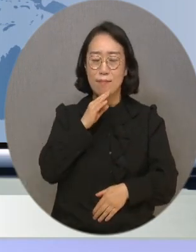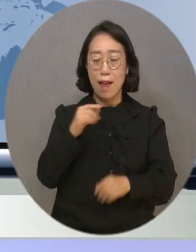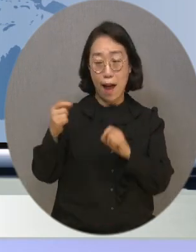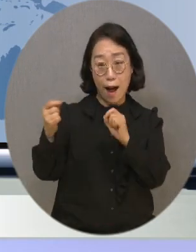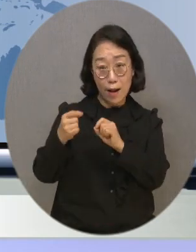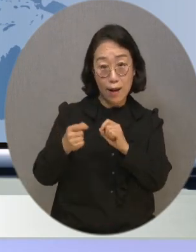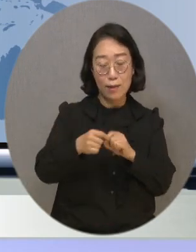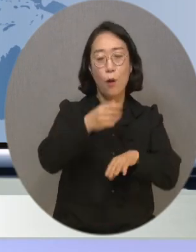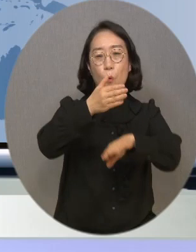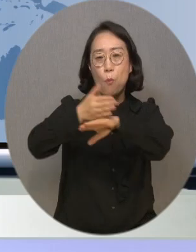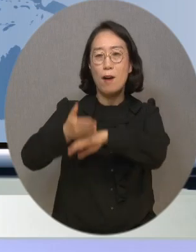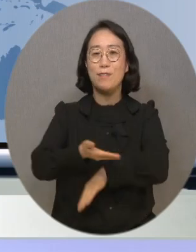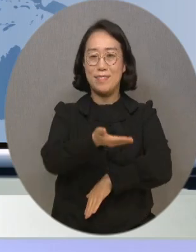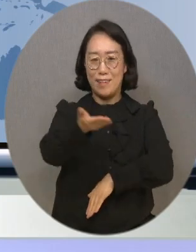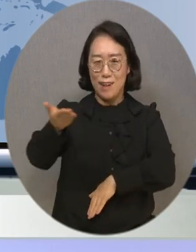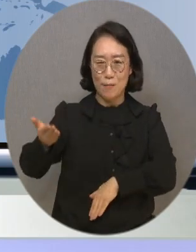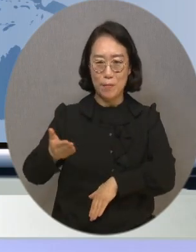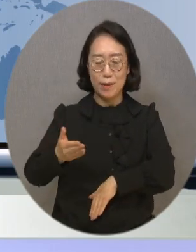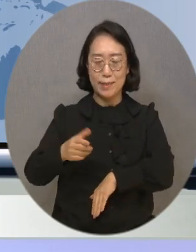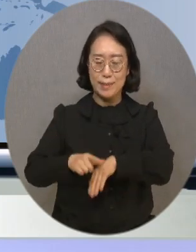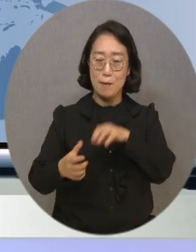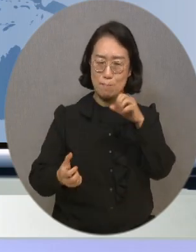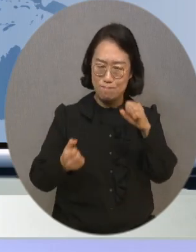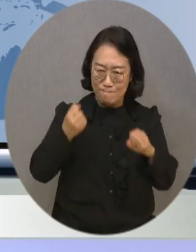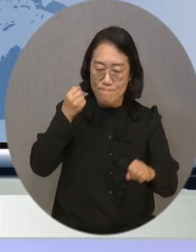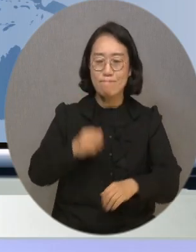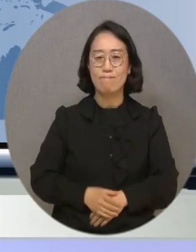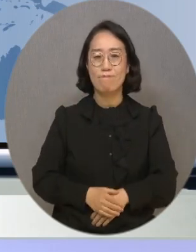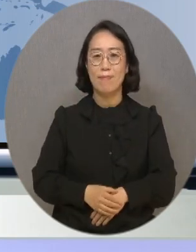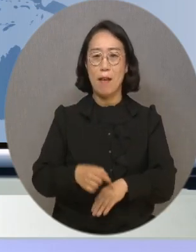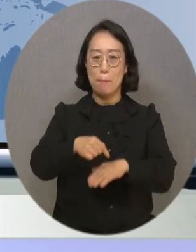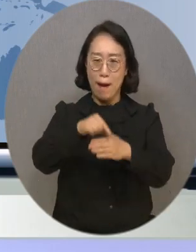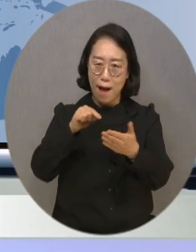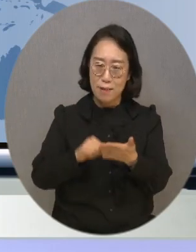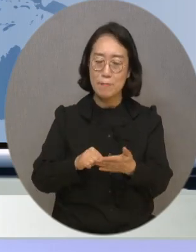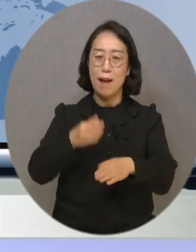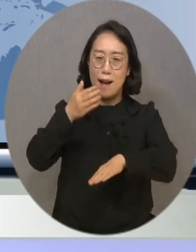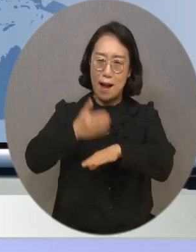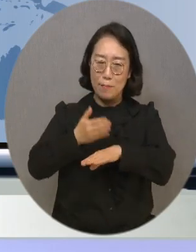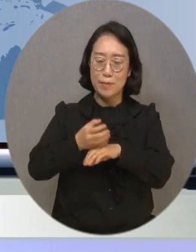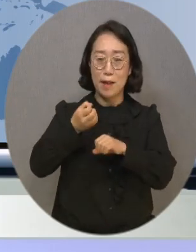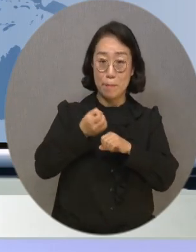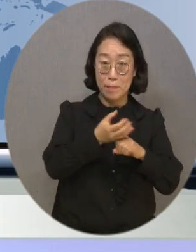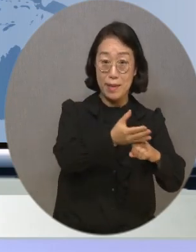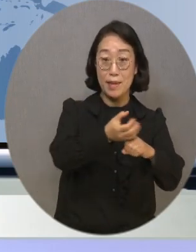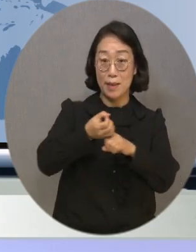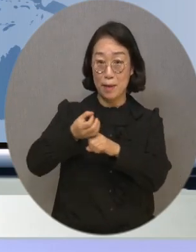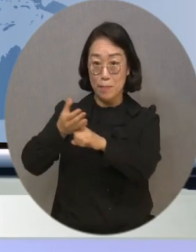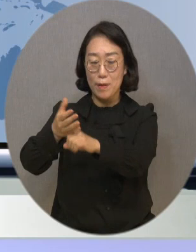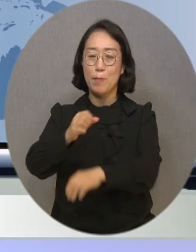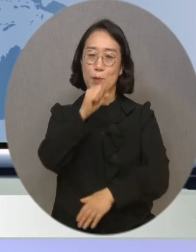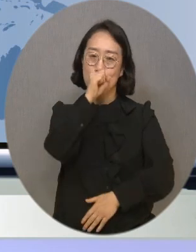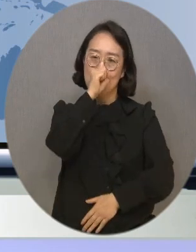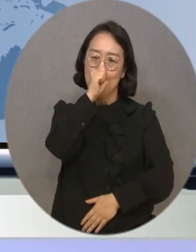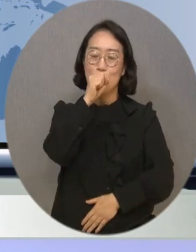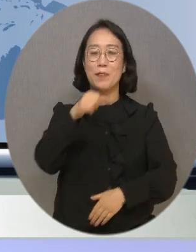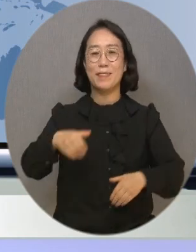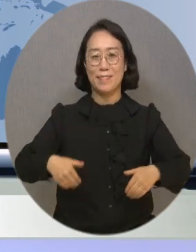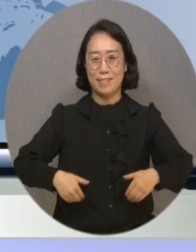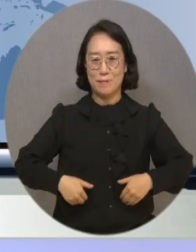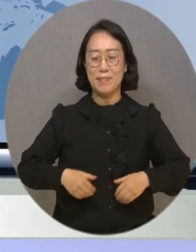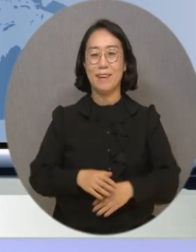고마운 분들에게 잠시 바쁜 일상을 내려놓고 그동안 표현하지 못했던 진심을 전하는 시간을 가져보시는 건